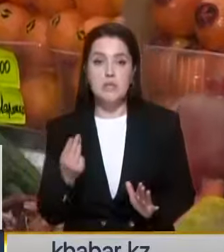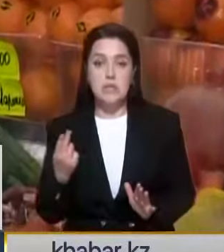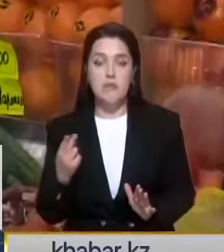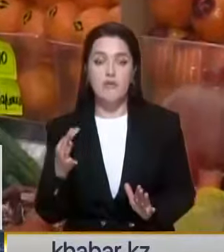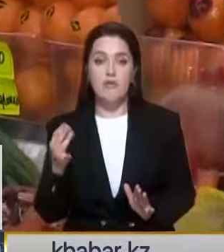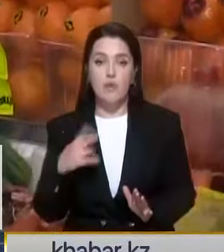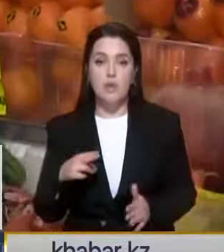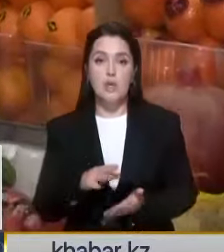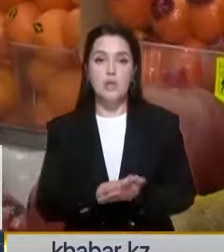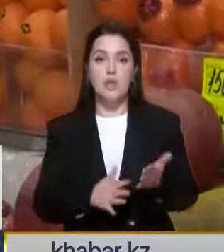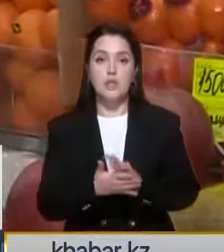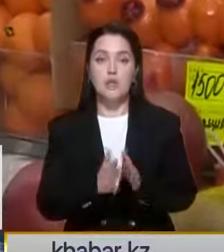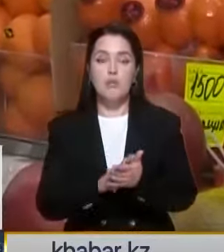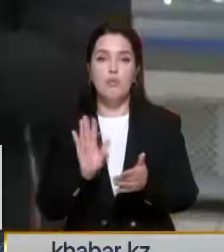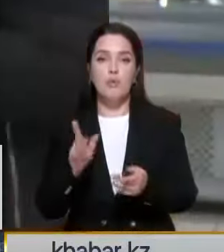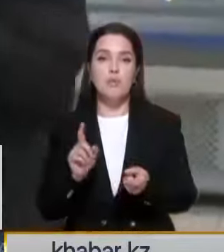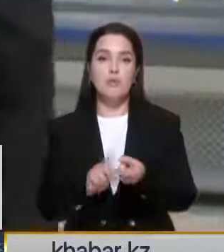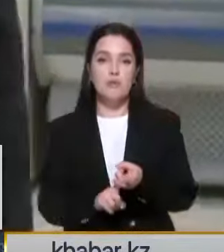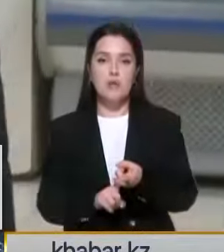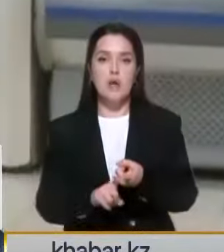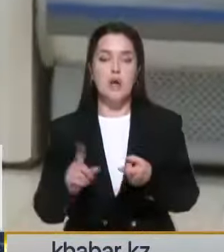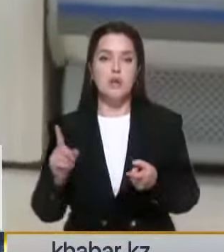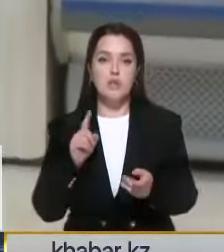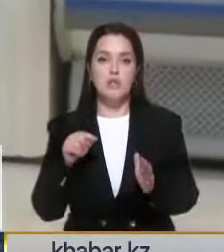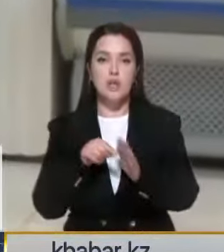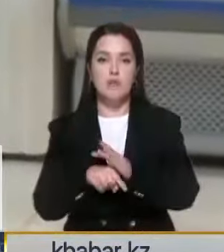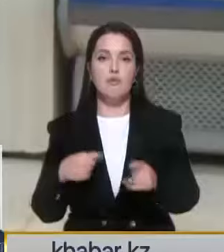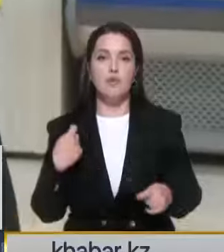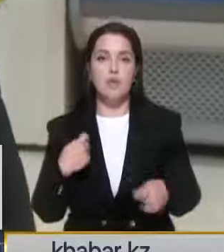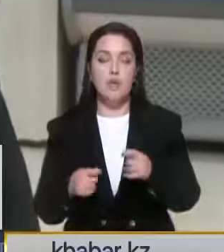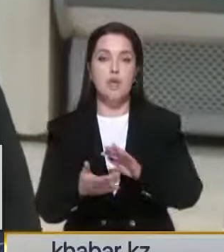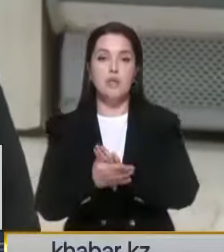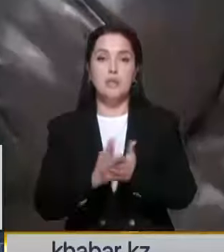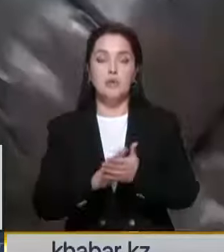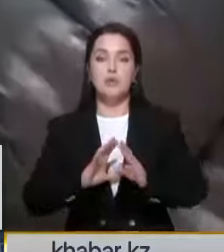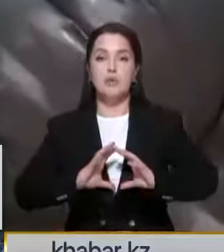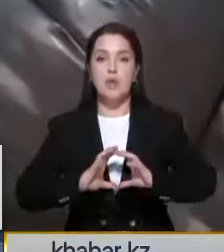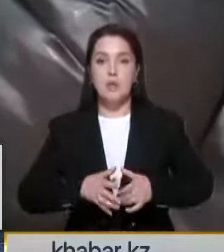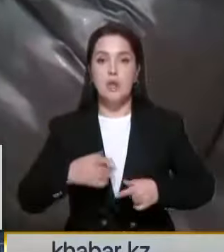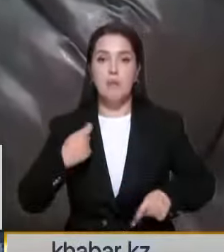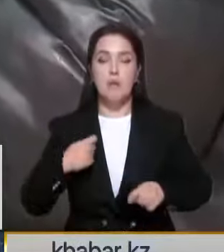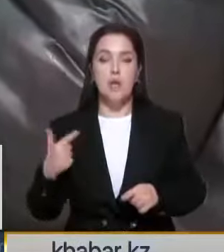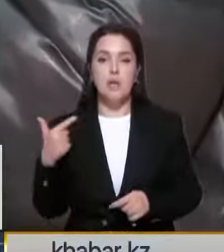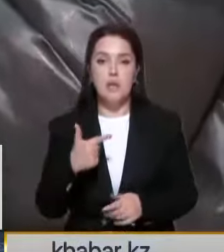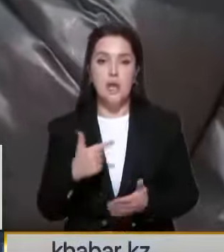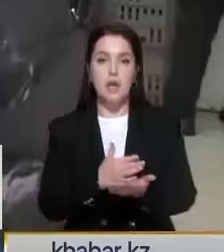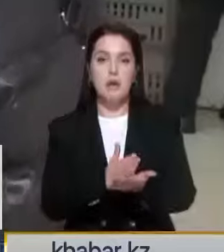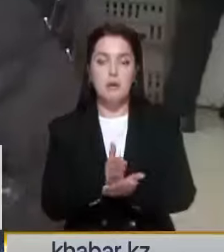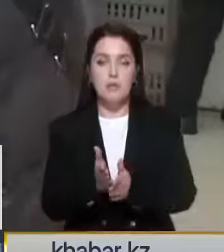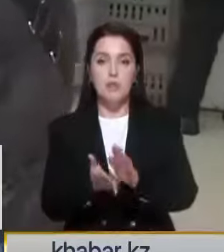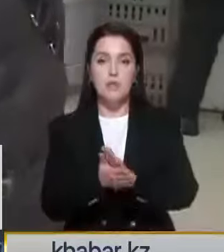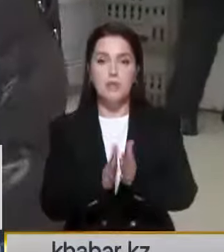из Национального фонда. Ну а дальнейшая ситуация будет зависеть уже от ожиданий внутри рынка, ситуации на мировых рынках